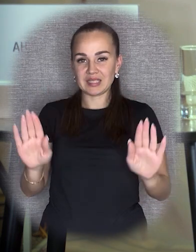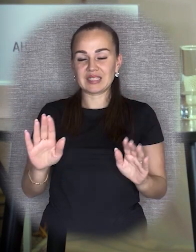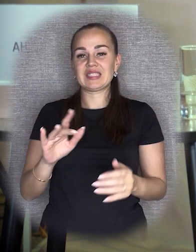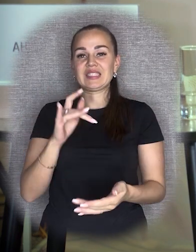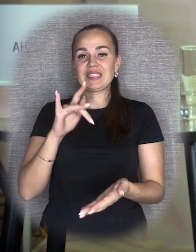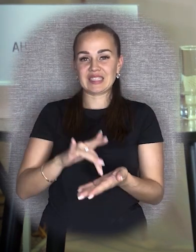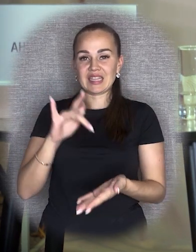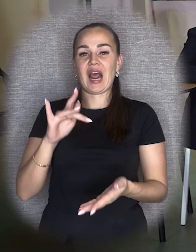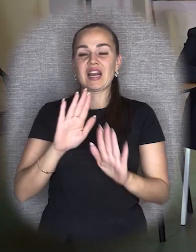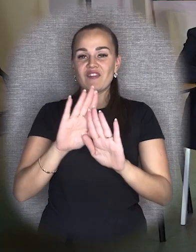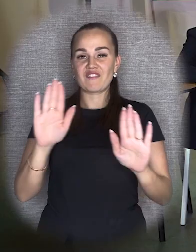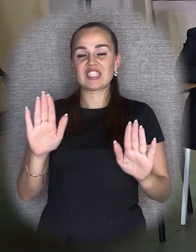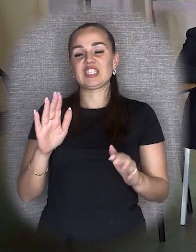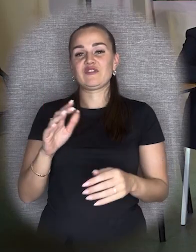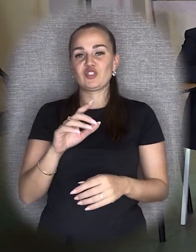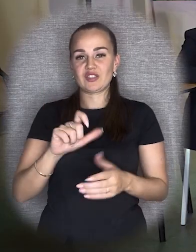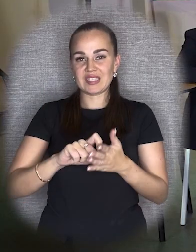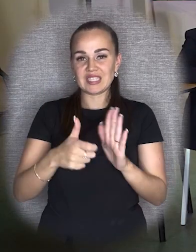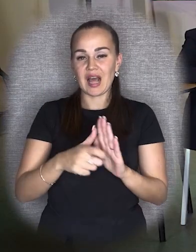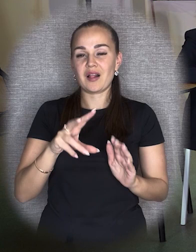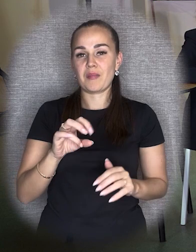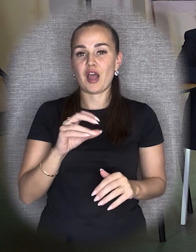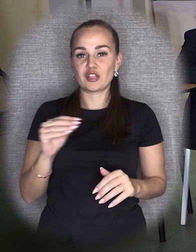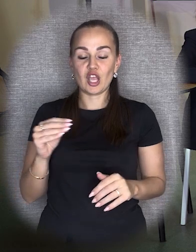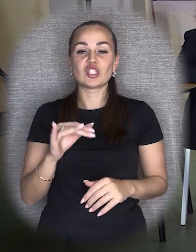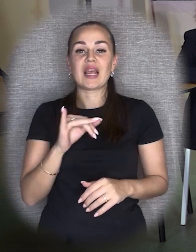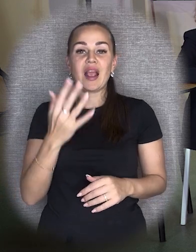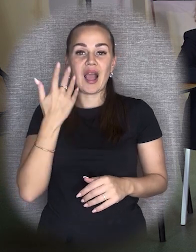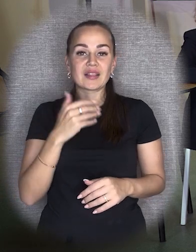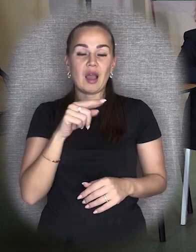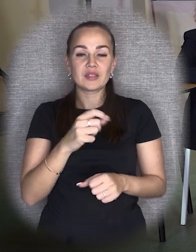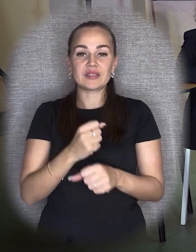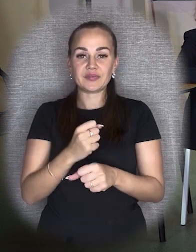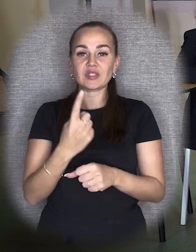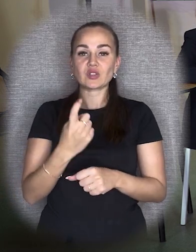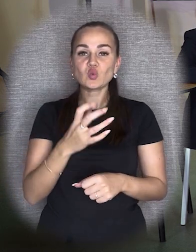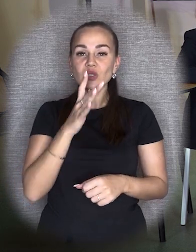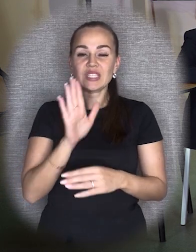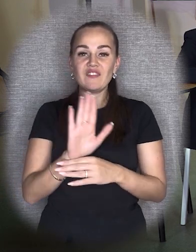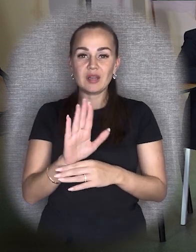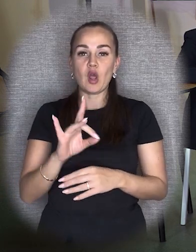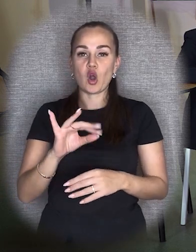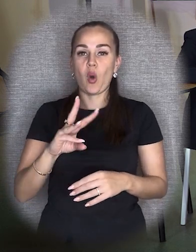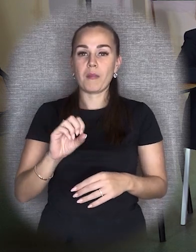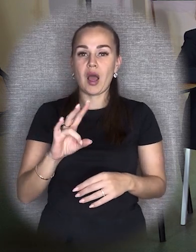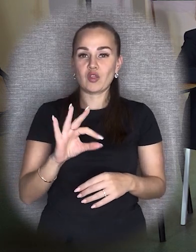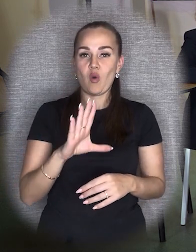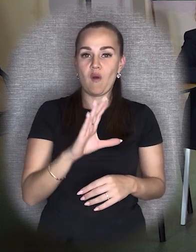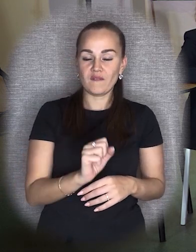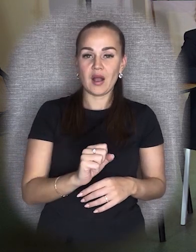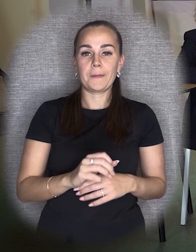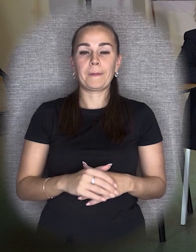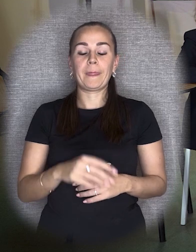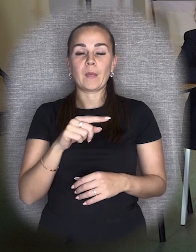зала «Манеж». Да, я хочу рассказать немножко историю. То есть мы как раз сделали фильм к столетию Романова. И этот фильм, в принципе, построен весь на